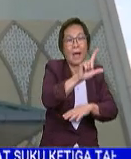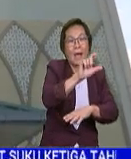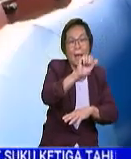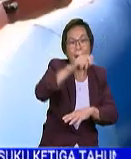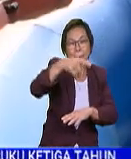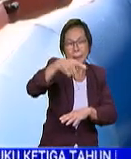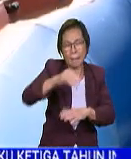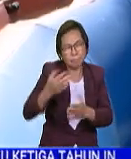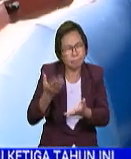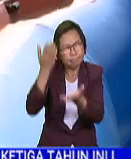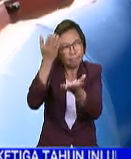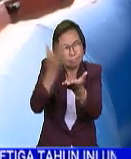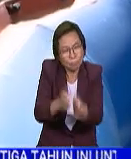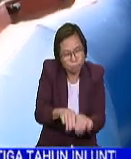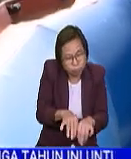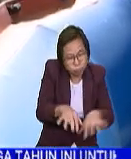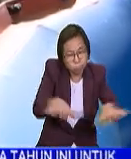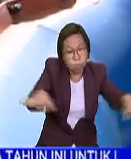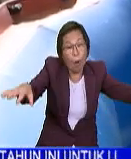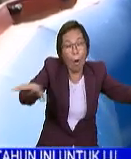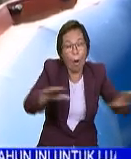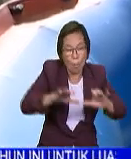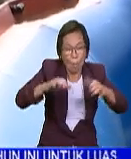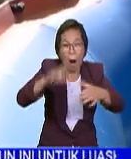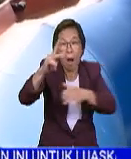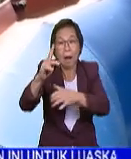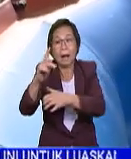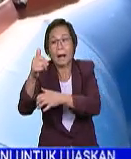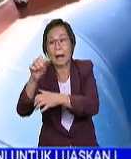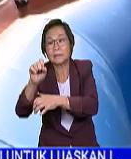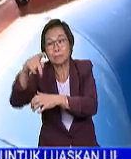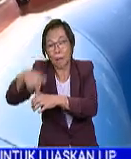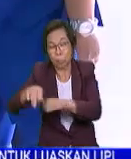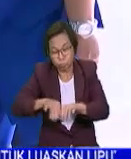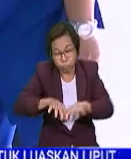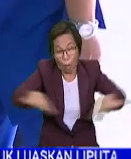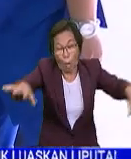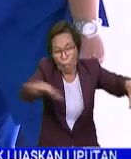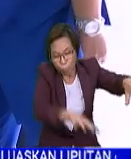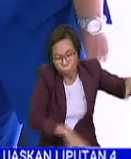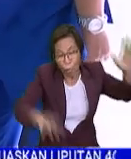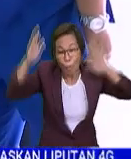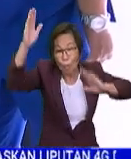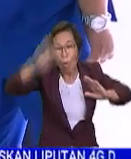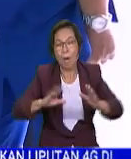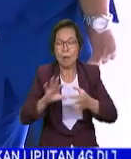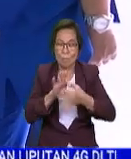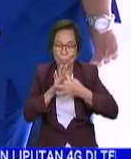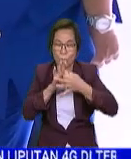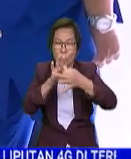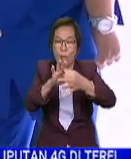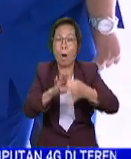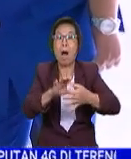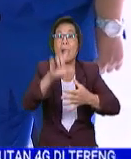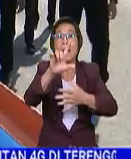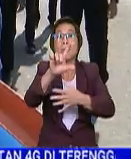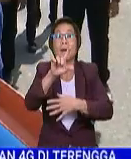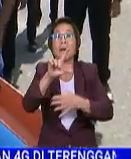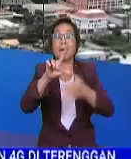memperluaskan lagi pasukan kaspa di seluruh negara melalui kerjasama lembaga zakat di negeri-negeri